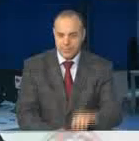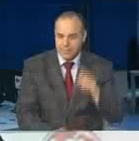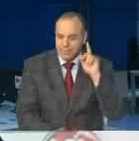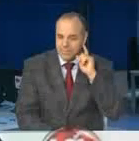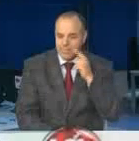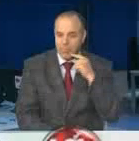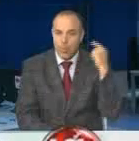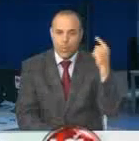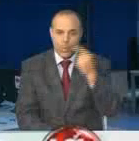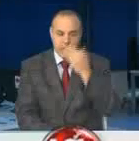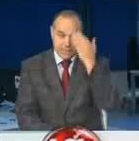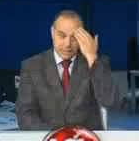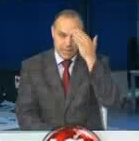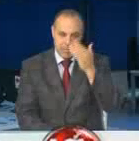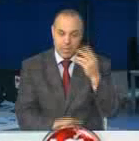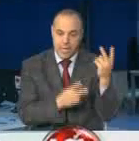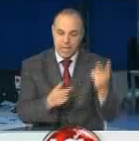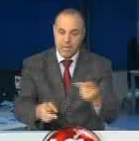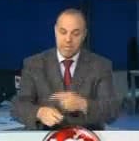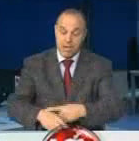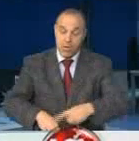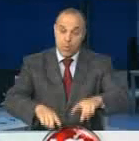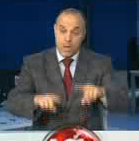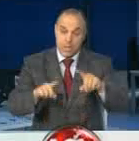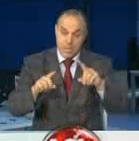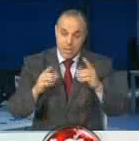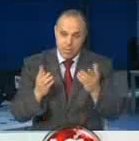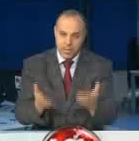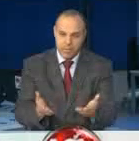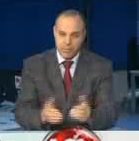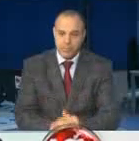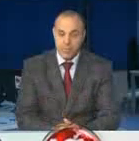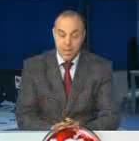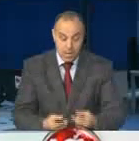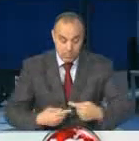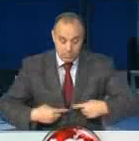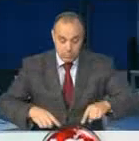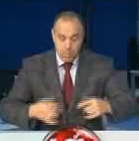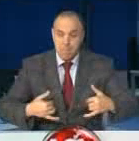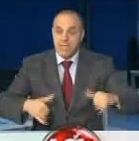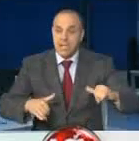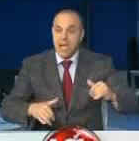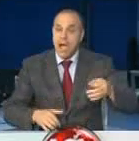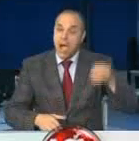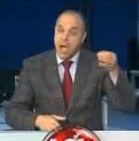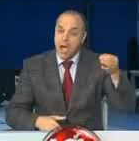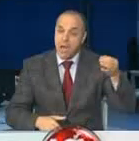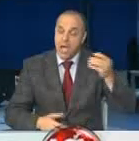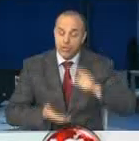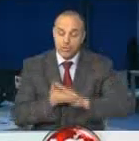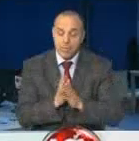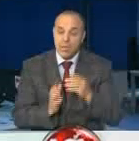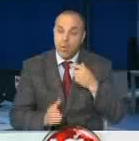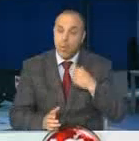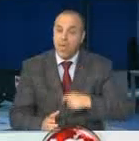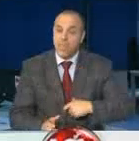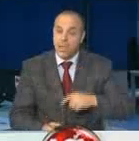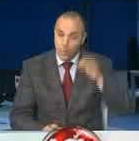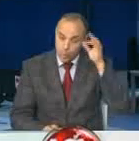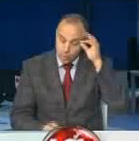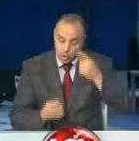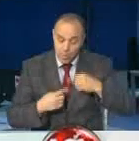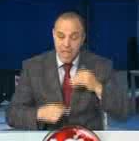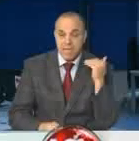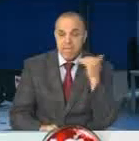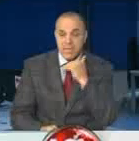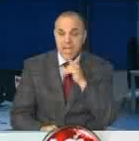مشاهدينا الكرام في كل مكان، تحية لكم جميعا وأهلا بكم إلى نشرة الظهر للأخبار. عقد المجلس الوطني لجمعية القضاة التونسيين اجتماعا